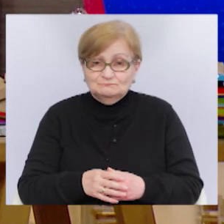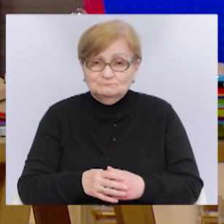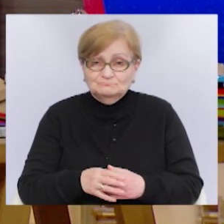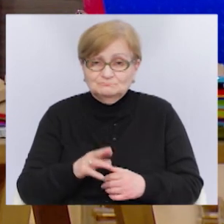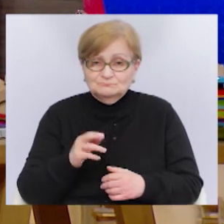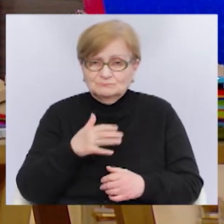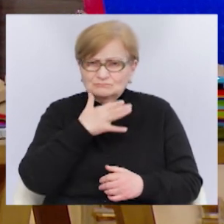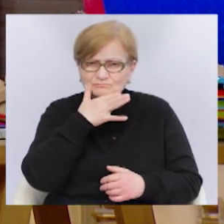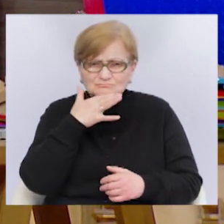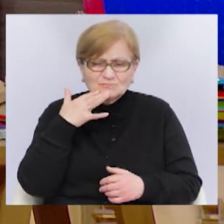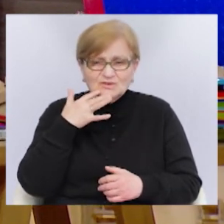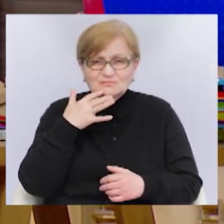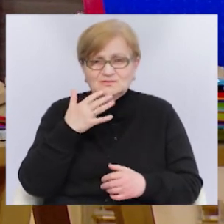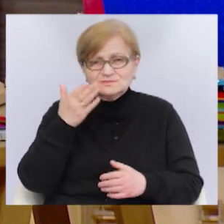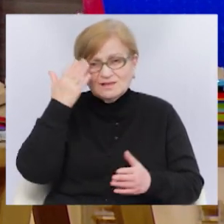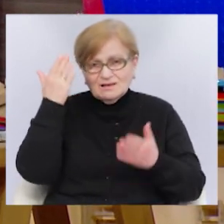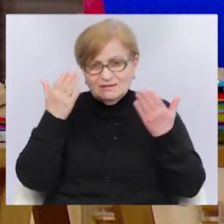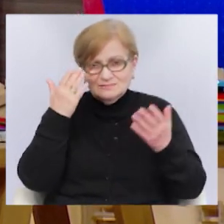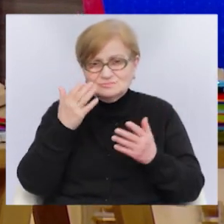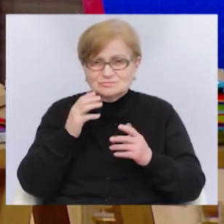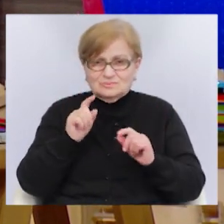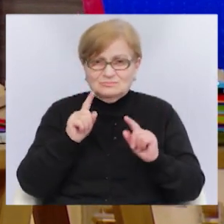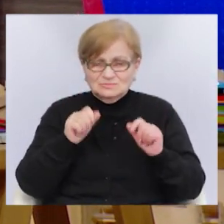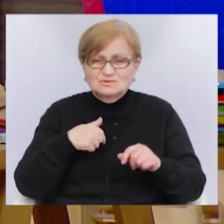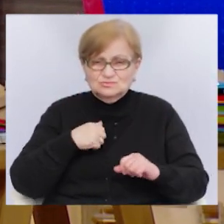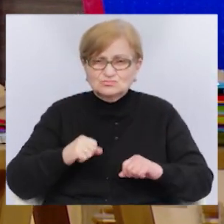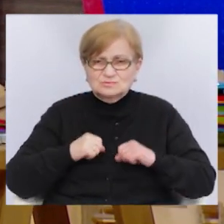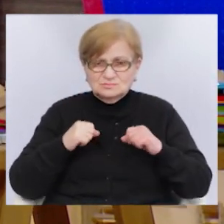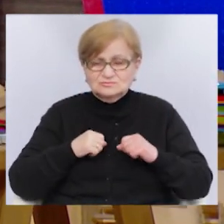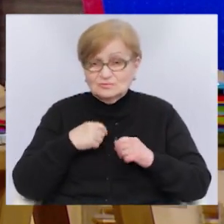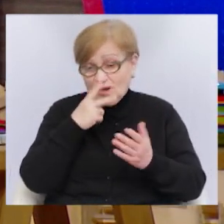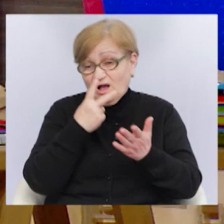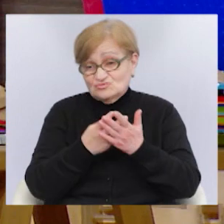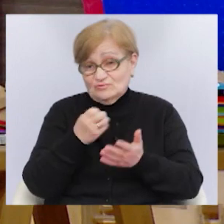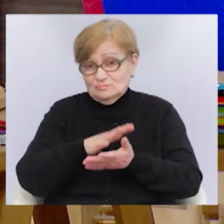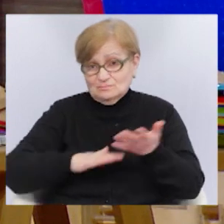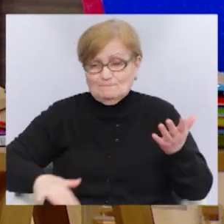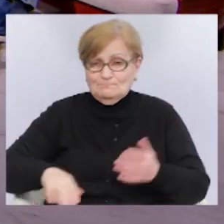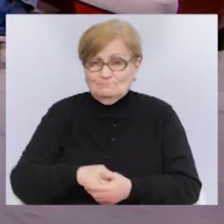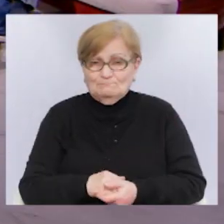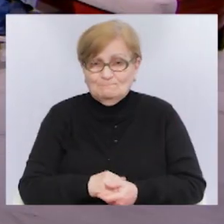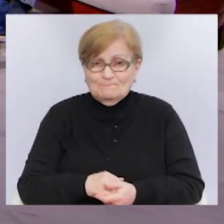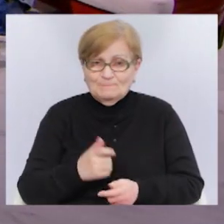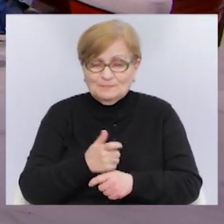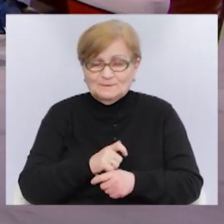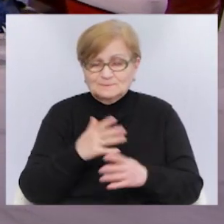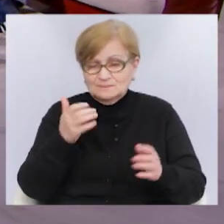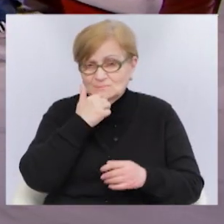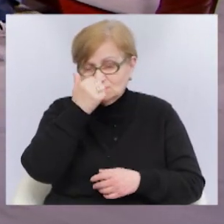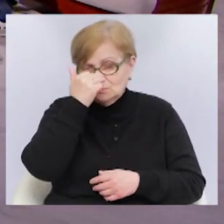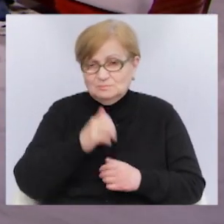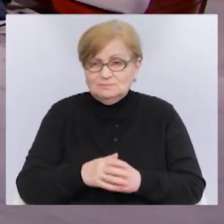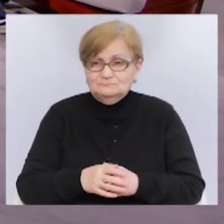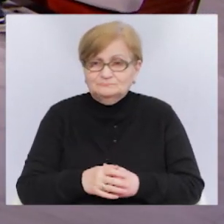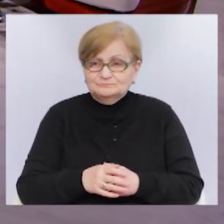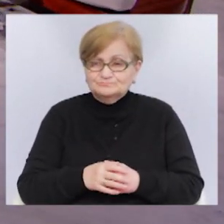და ბევრი სახალისო დატვირთვა შეგიძლიათ მისცეთ. კიდე რასაც შევეცდებით გაჩვენოთ დღეს მე და ნიტა. კი ბატონო, ძალიან დიდი მადლობა, ძალიან დიდი